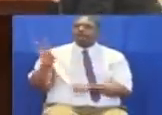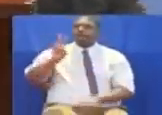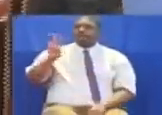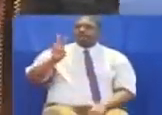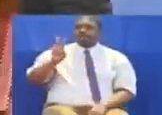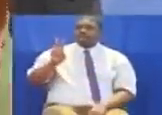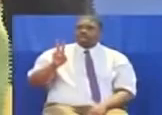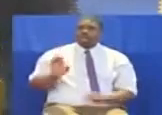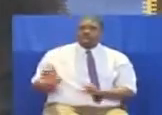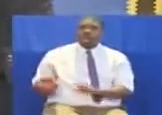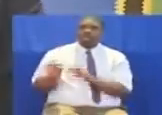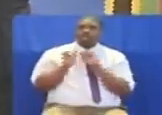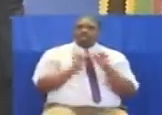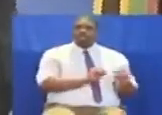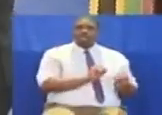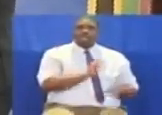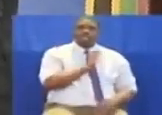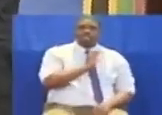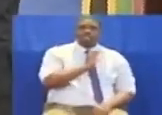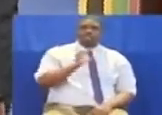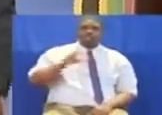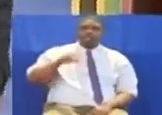Asante sana waheshimiwa wabunge.